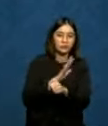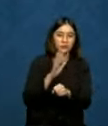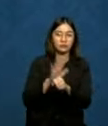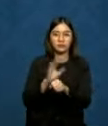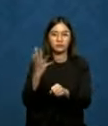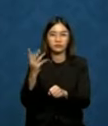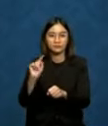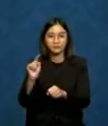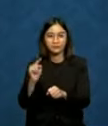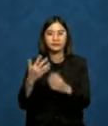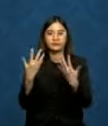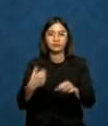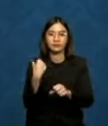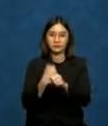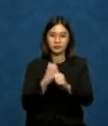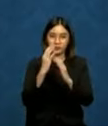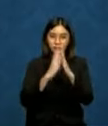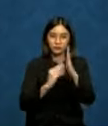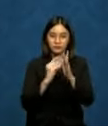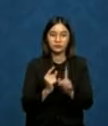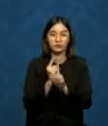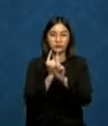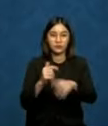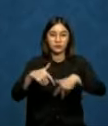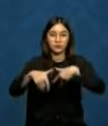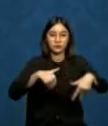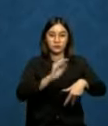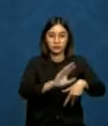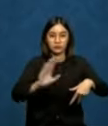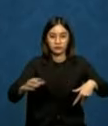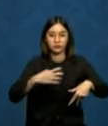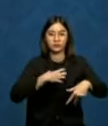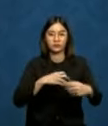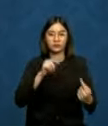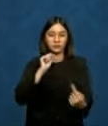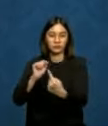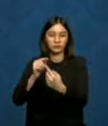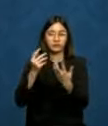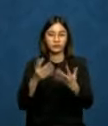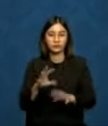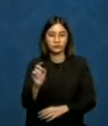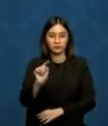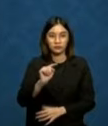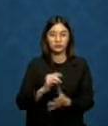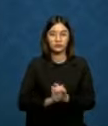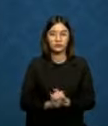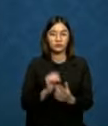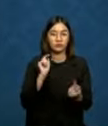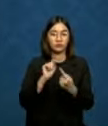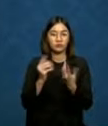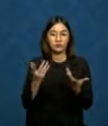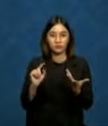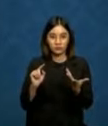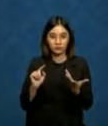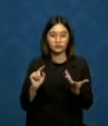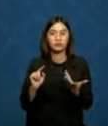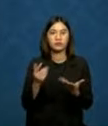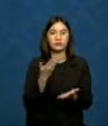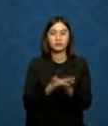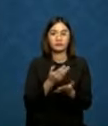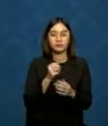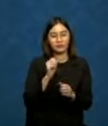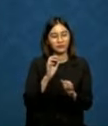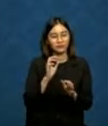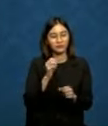ไหนบ้างเราก็ฝึกอบรมตามความต้องการของคนในพื้นที่นะครับซึ่งอย่างน้อยก็ให้ตอบโจทย์ในเรื่องของความมีงาน